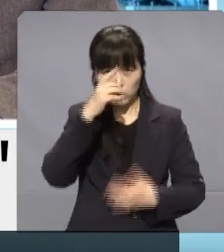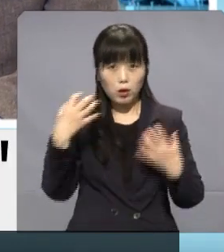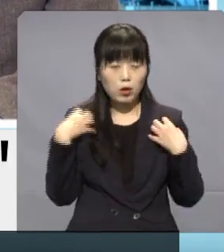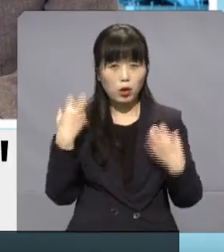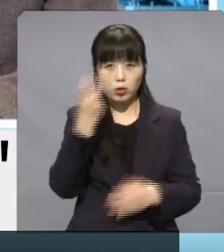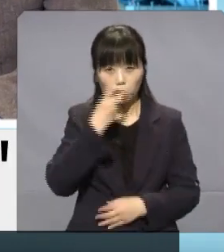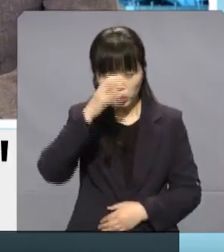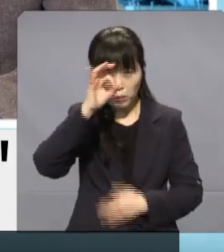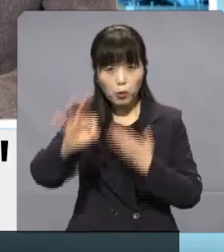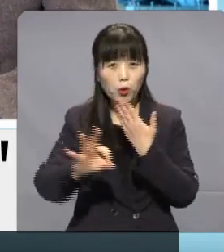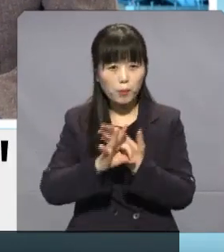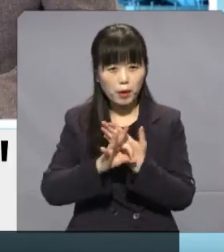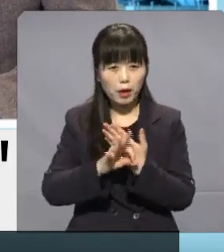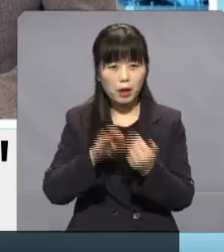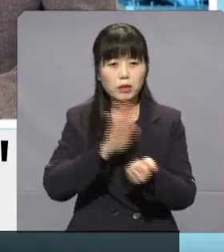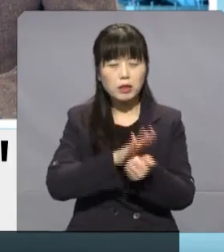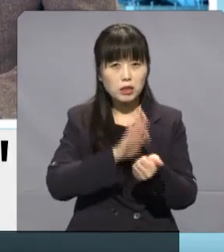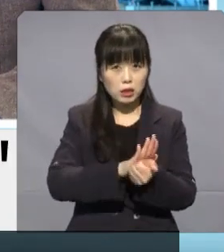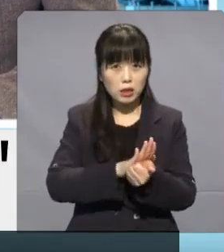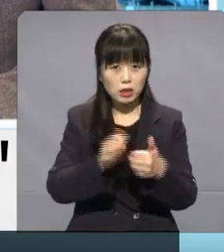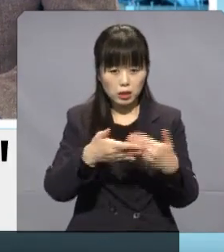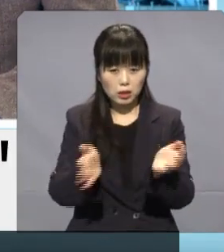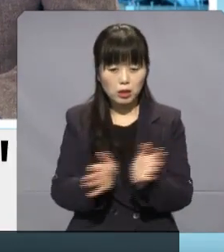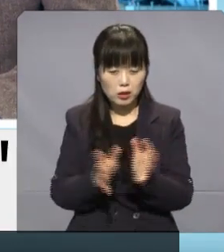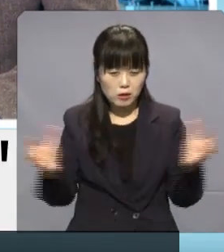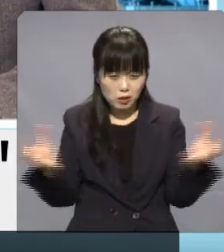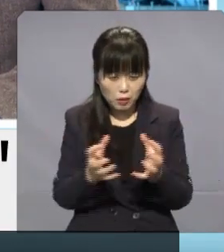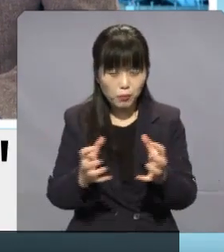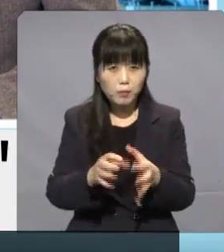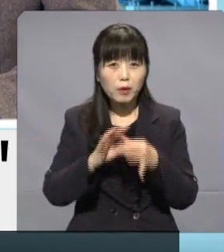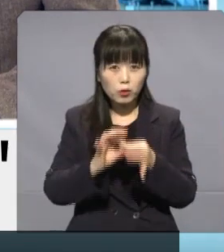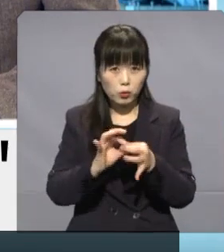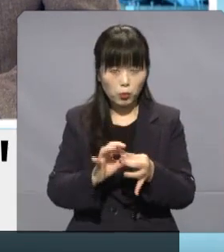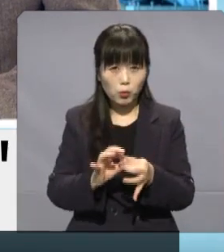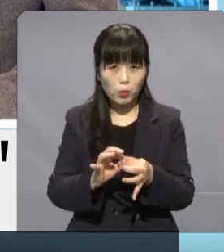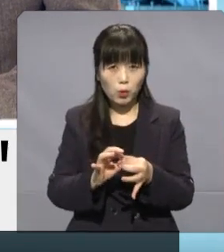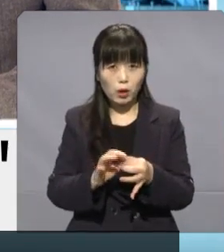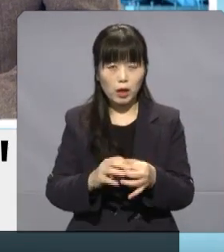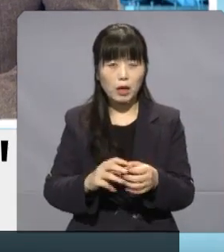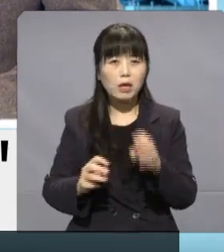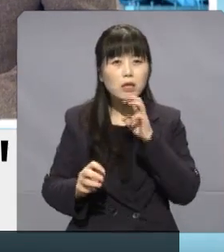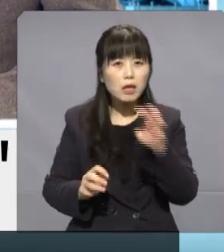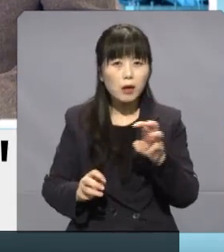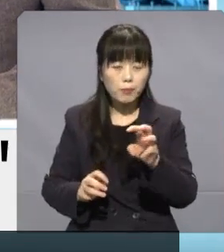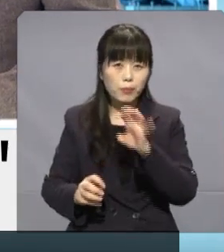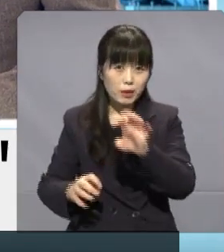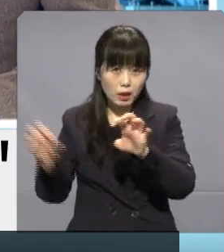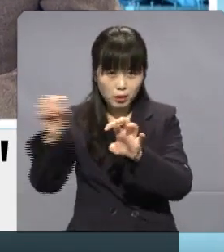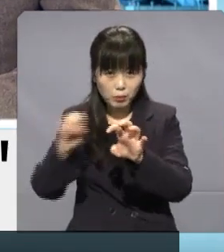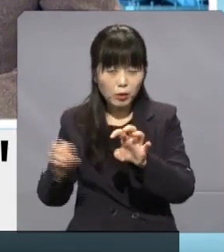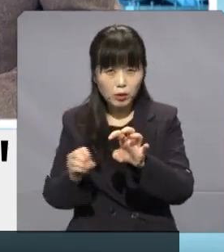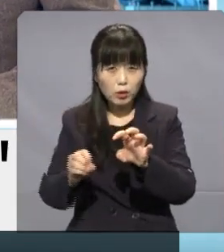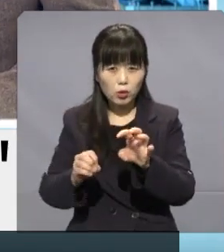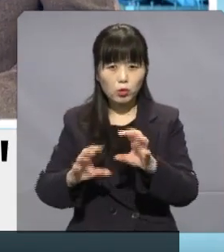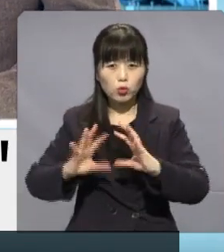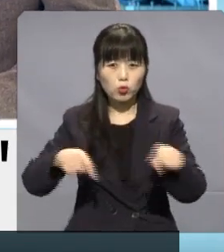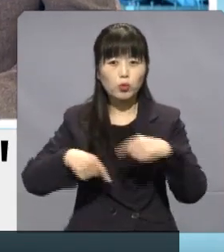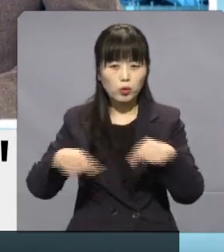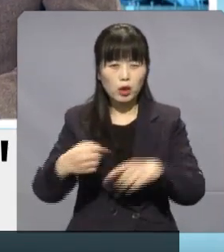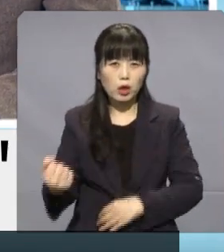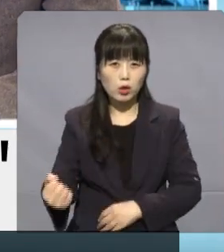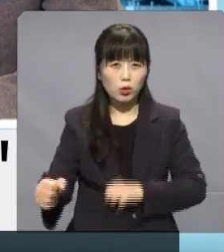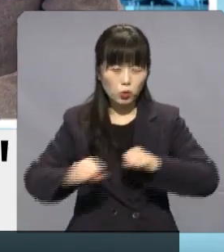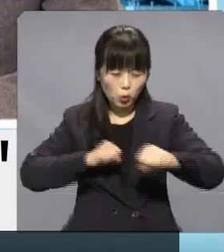것들을 보면, 지지층 결집을 통한 그 소위 30, 40%대의 그 국정동력 확보,